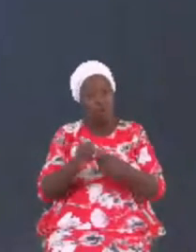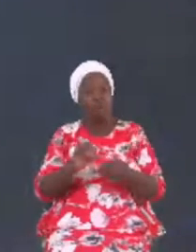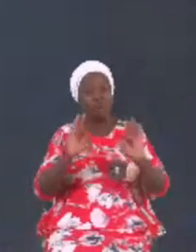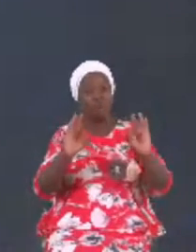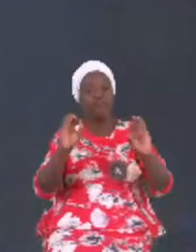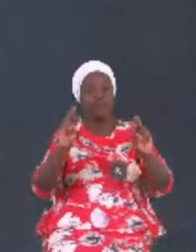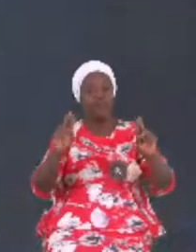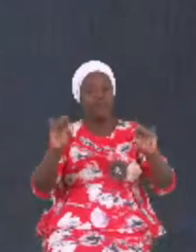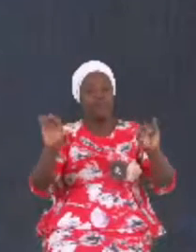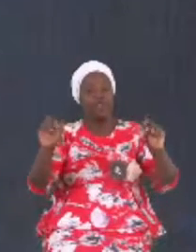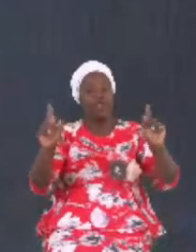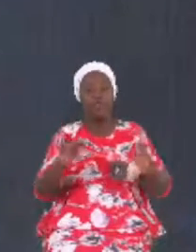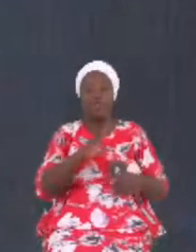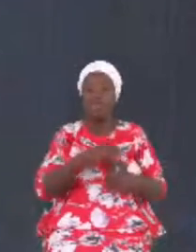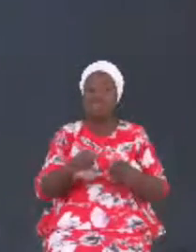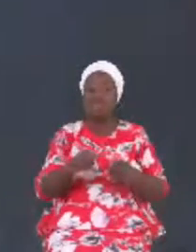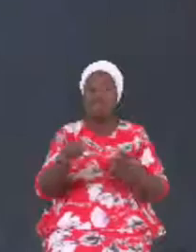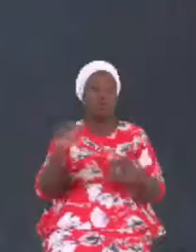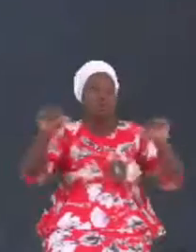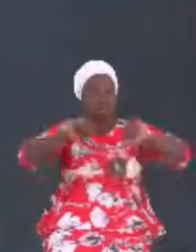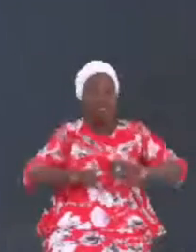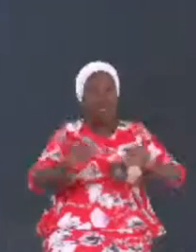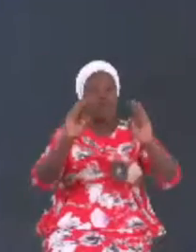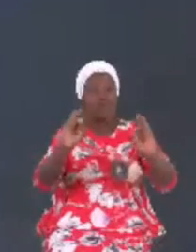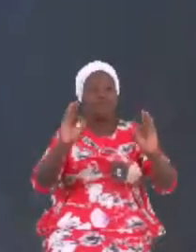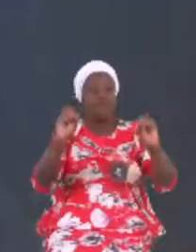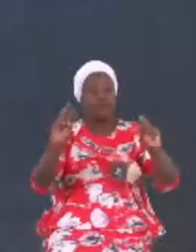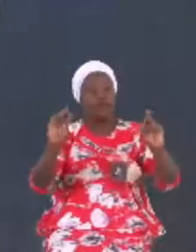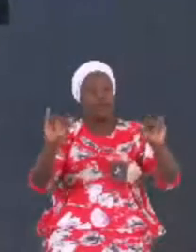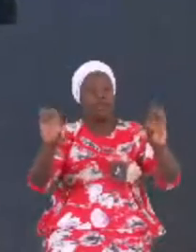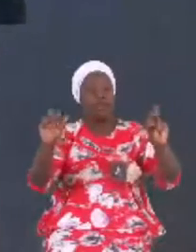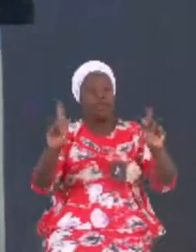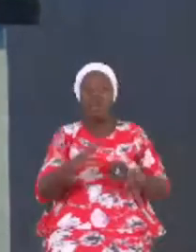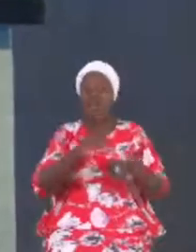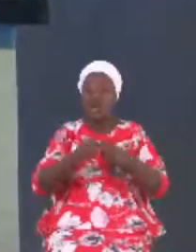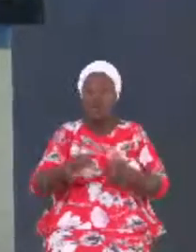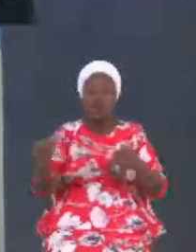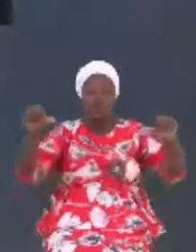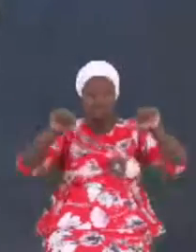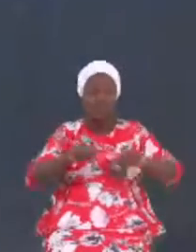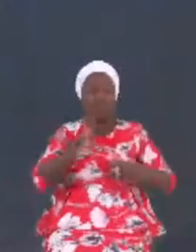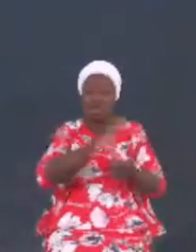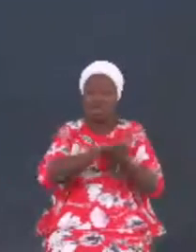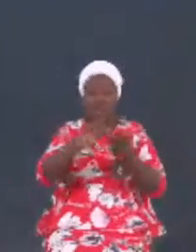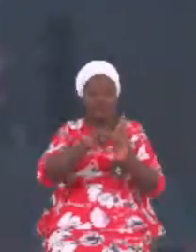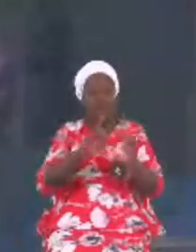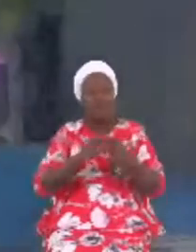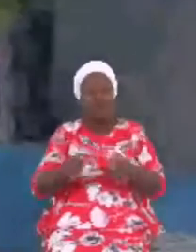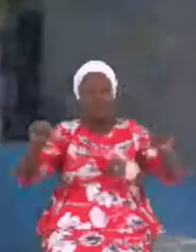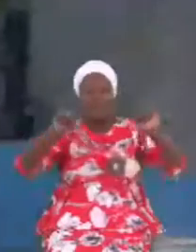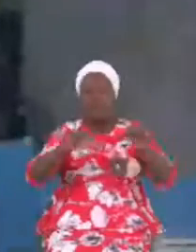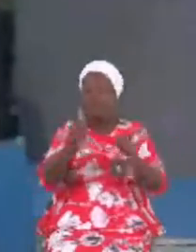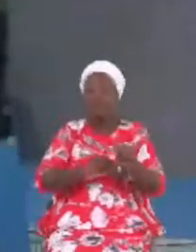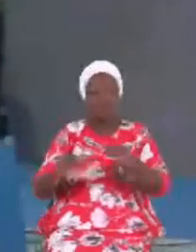Il condamne la fornication. Il condamne l'impureté. Il condamne tout